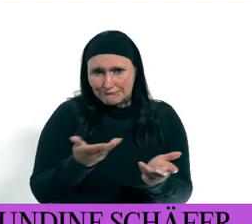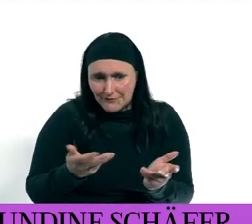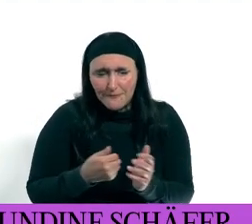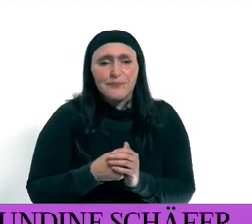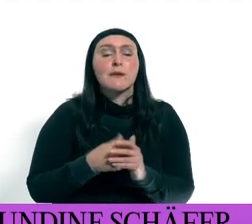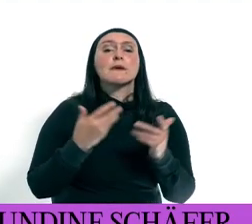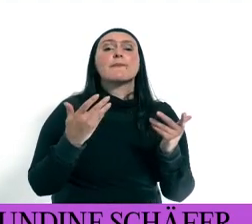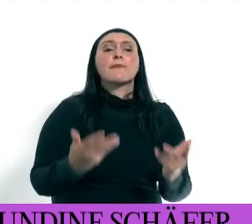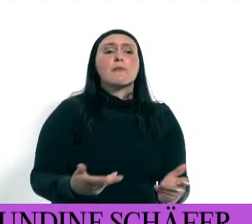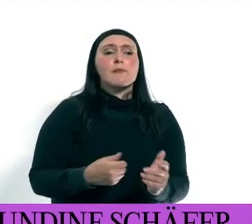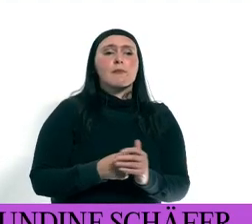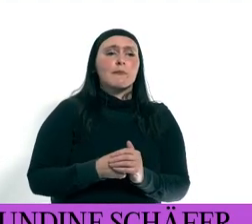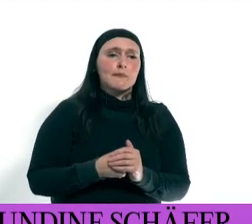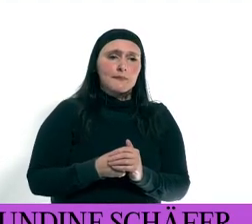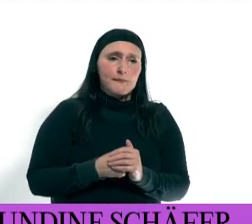herbringen.